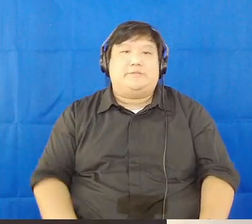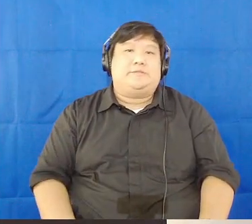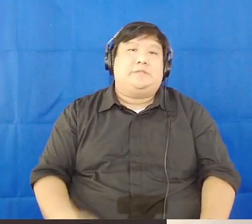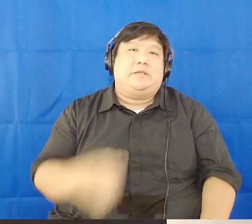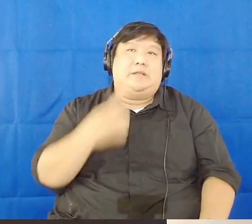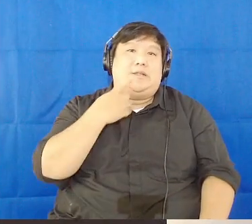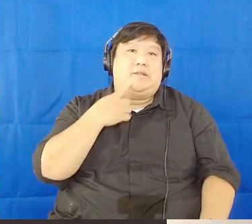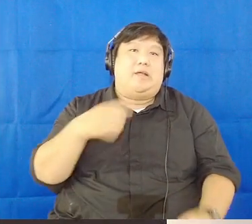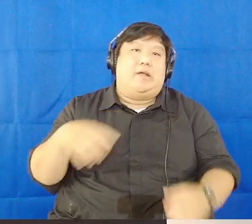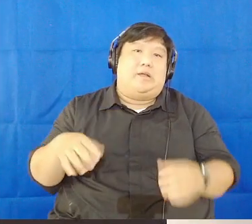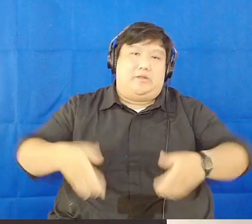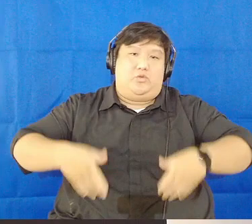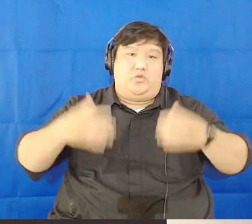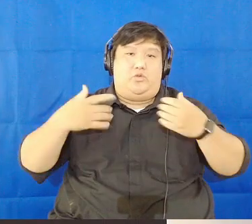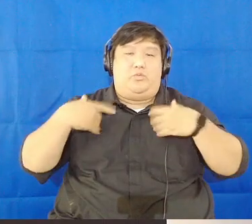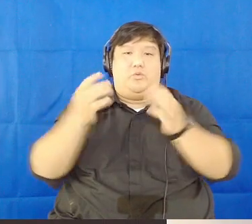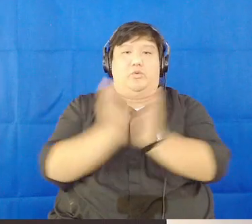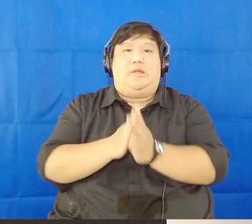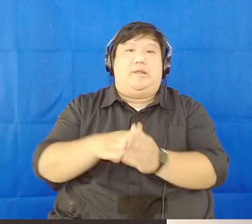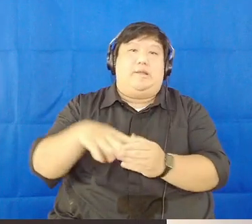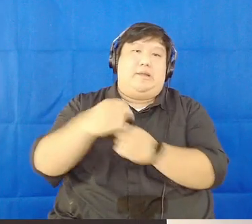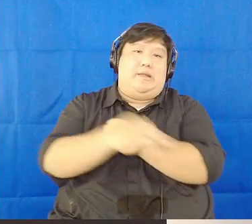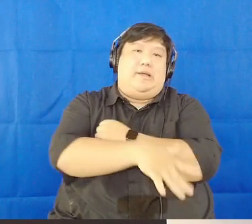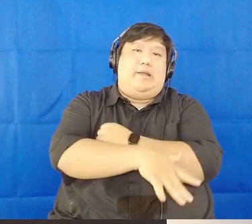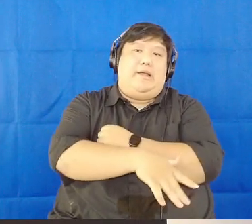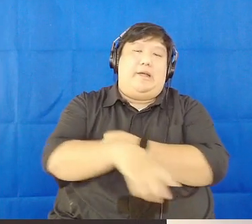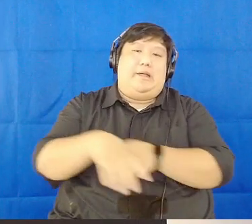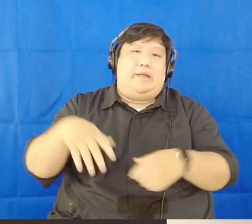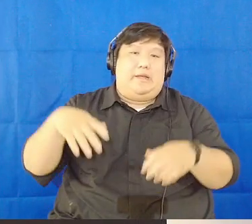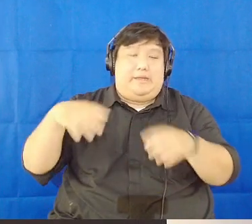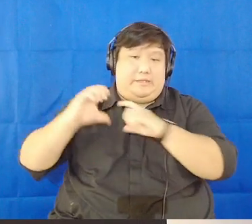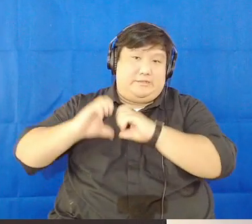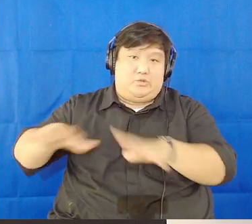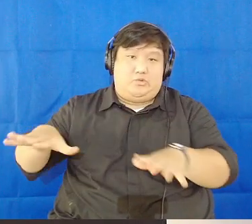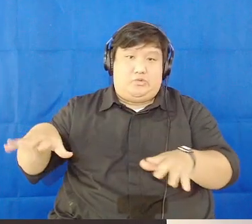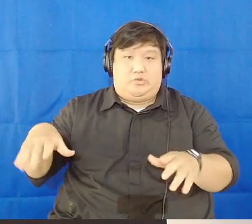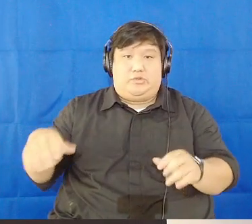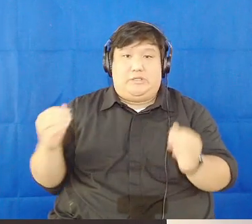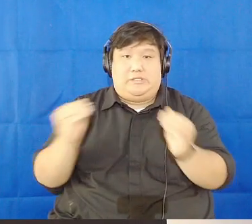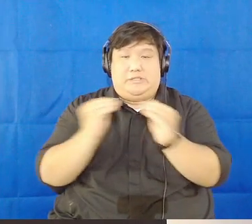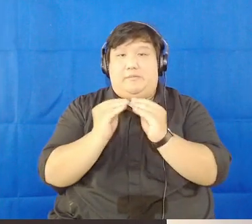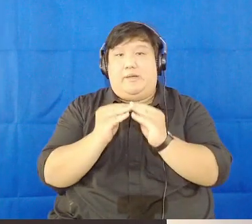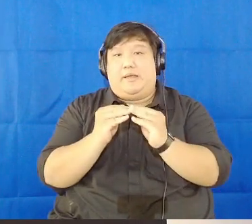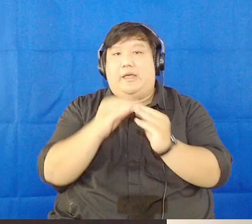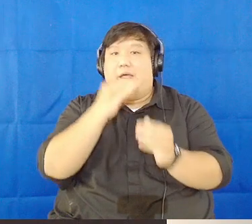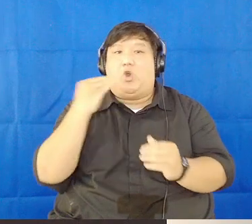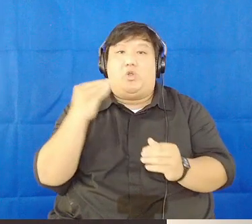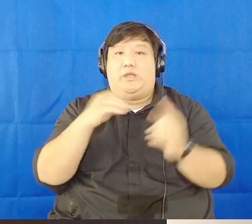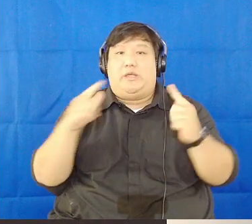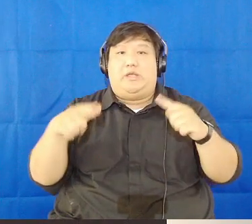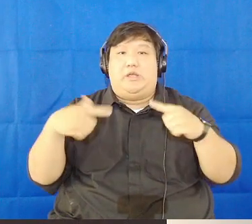Kristus ini sebagai roti kehidupan, sebagai makanan keselamatan, maka bacaan hari ini